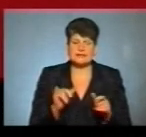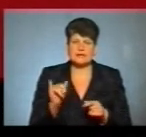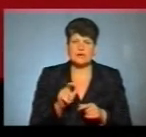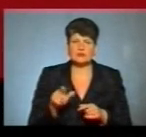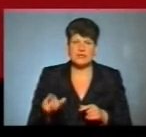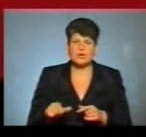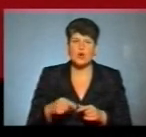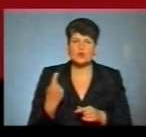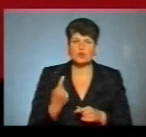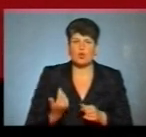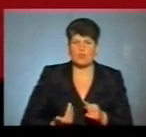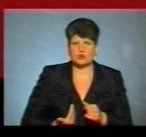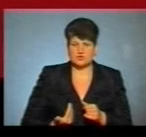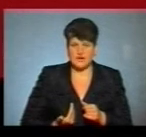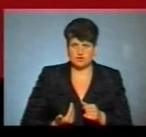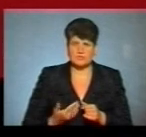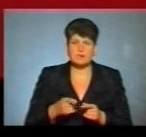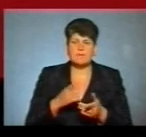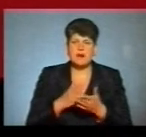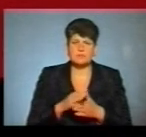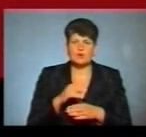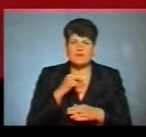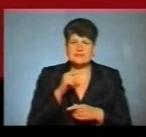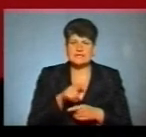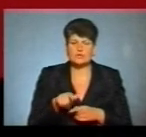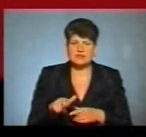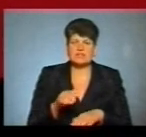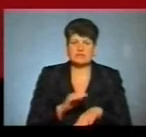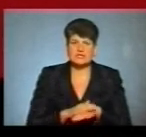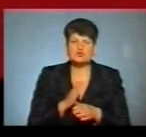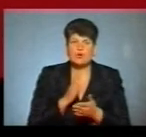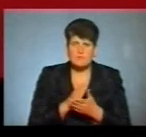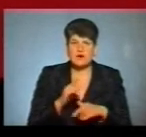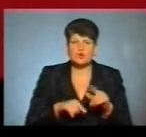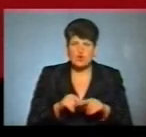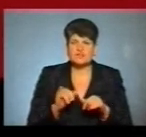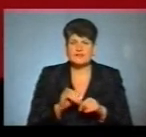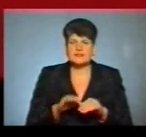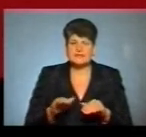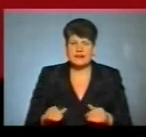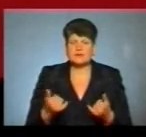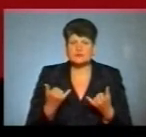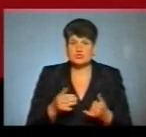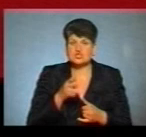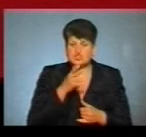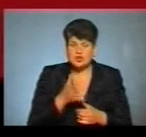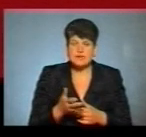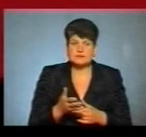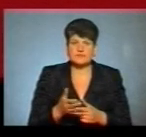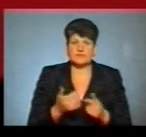людей одиноко проживаючих. Тобто ми маємо на увазі тих людей, які насправді мають родичів і дітей, але на даний час, на